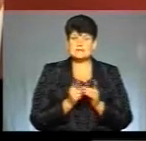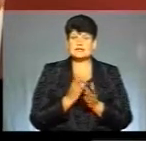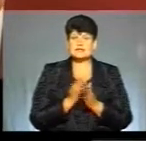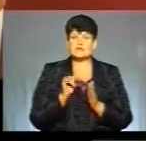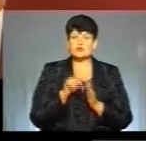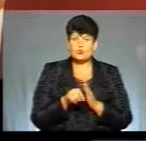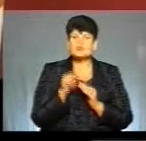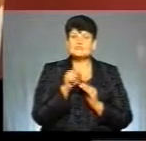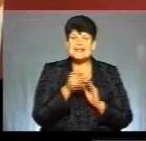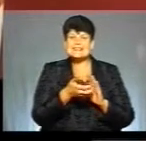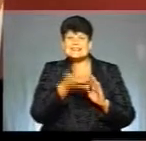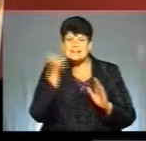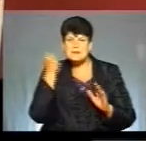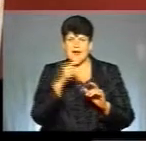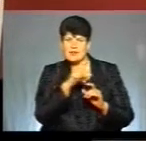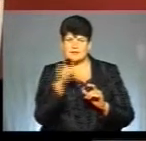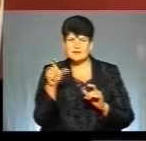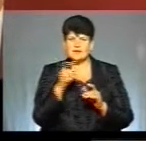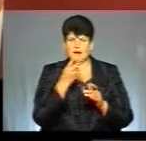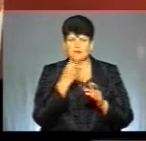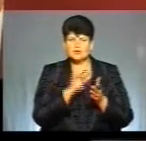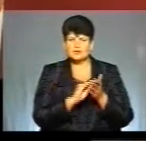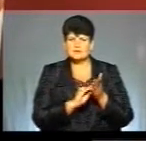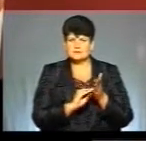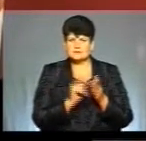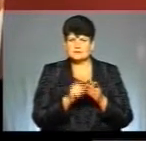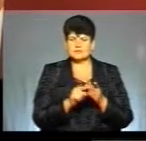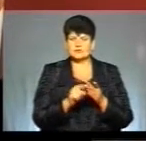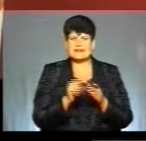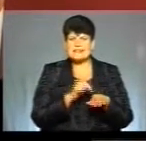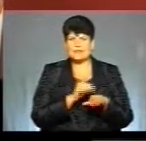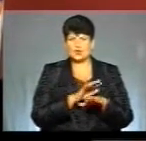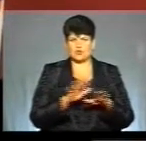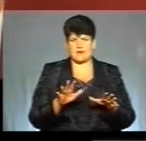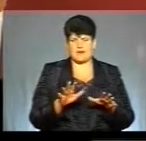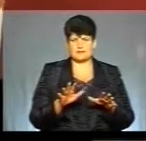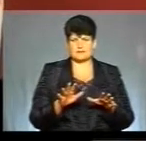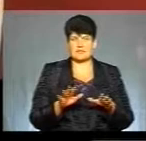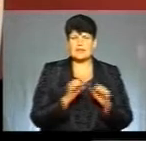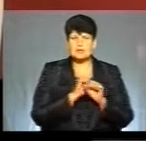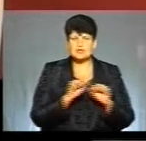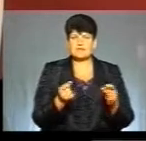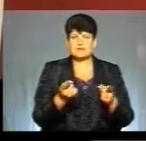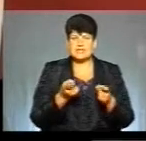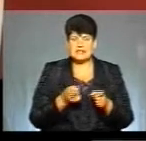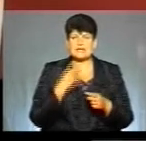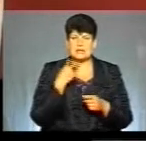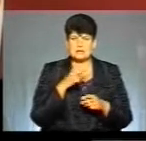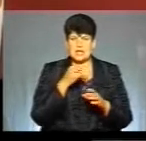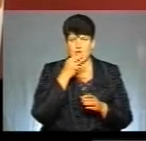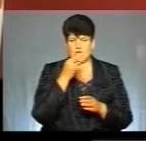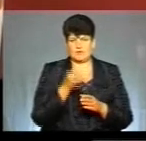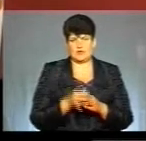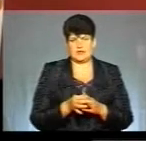неї вилучили той абзац, який передбачав саме оцю так звану недоторканність, тобто неможливість притягнення до кримінальної